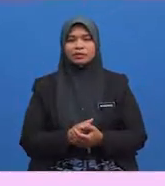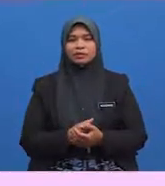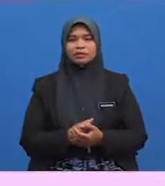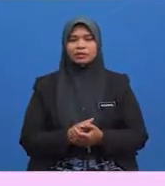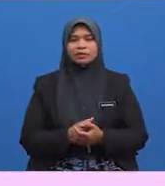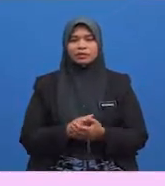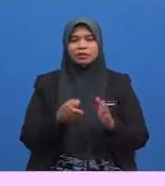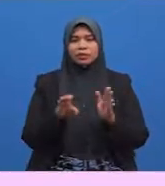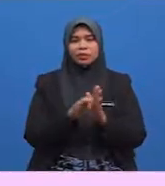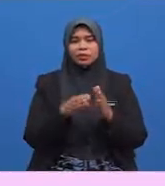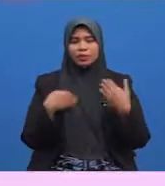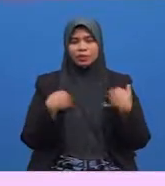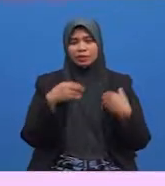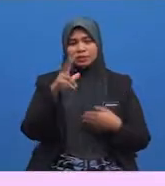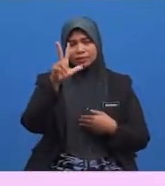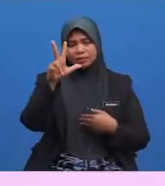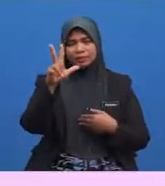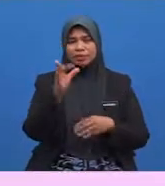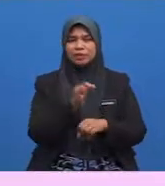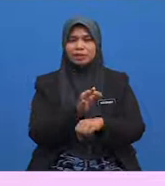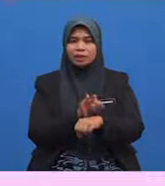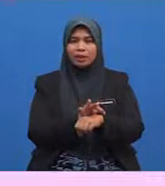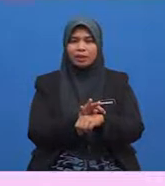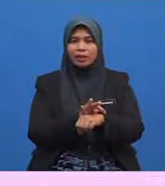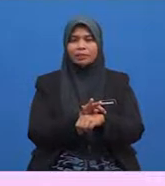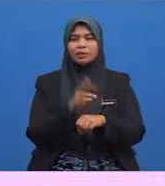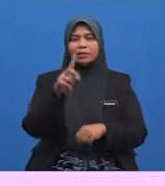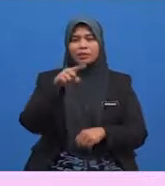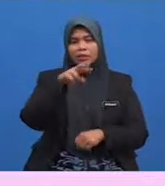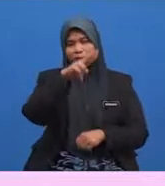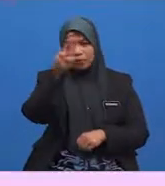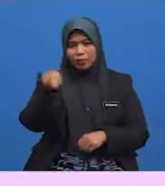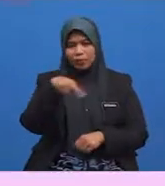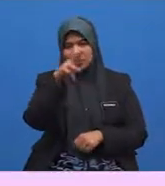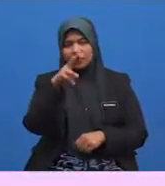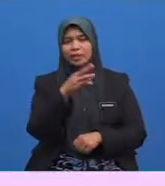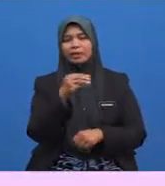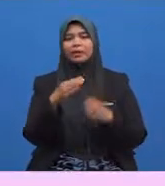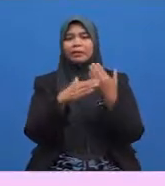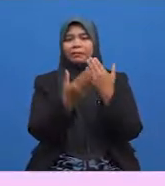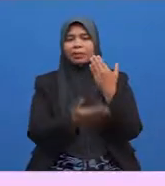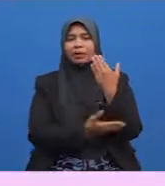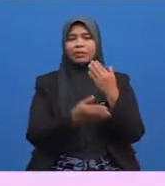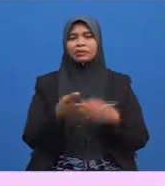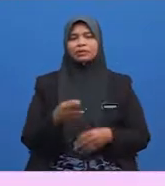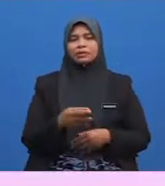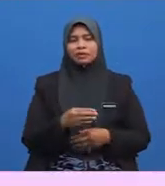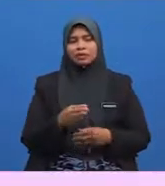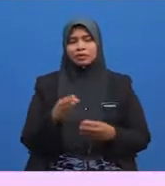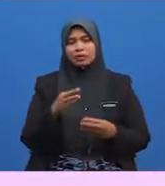raga, kita dapati nilai nisbah lilitan kepada diameter